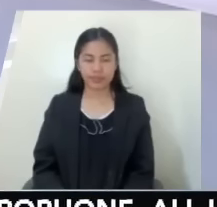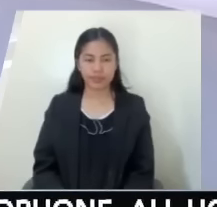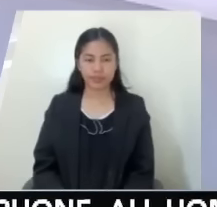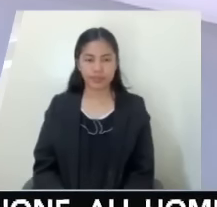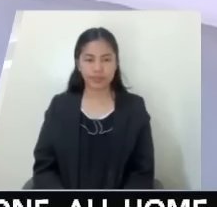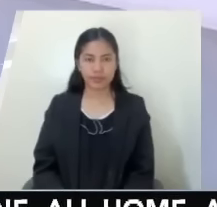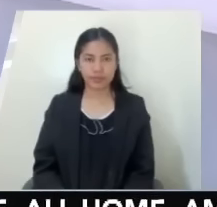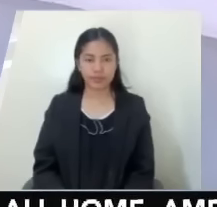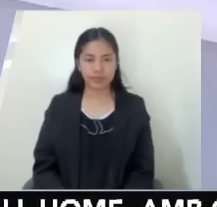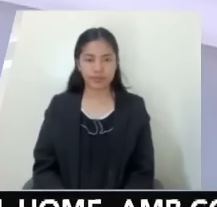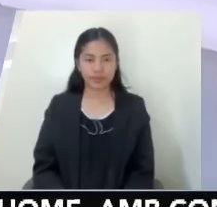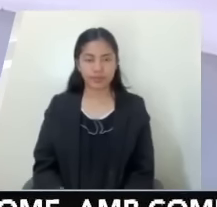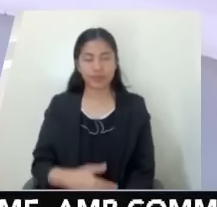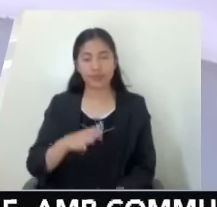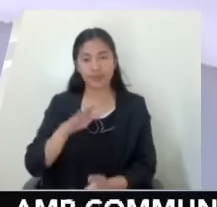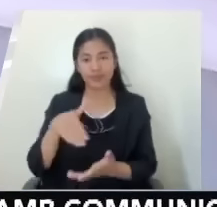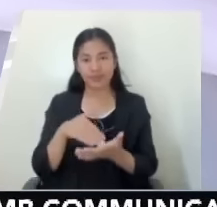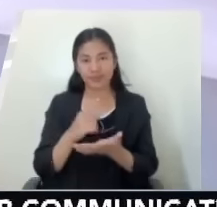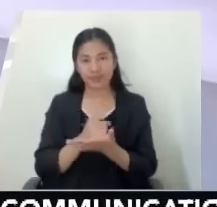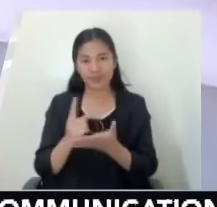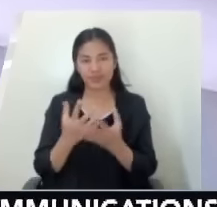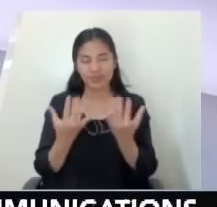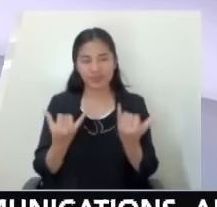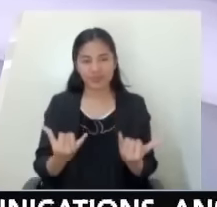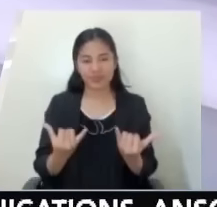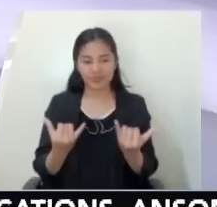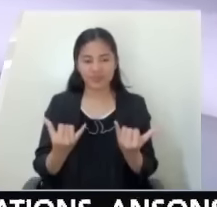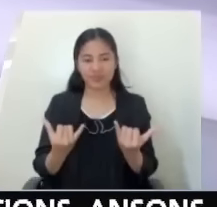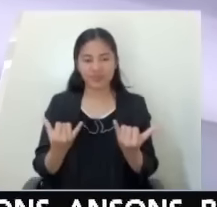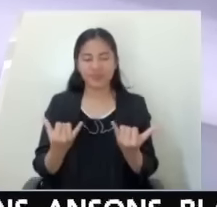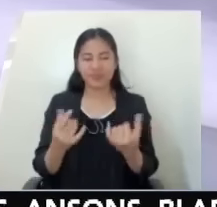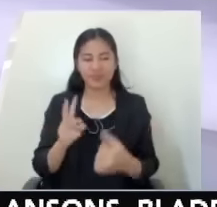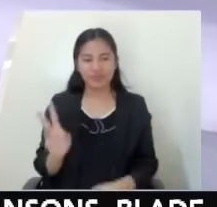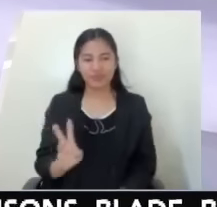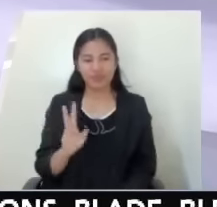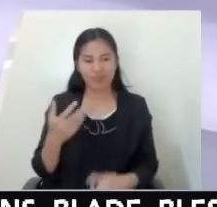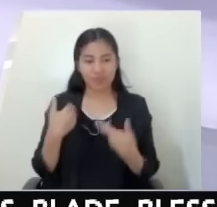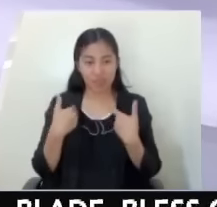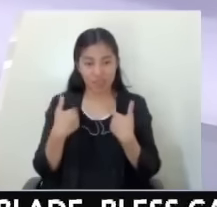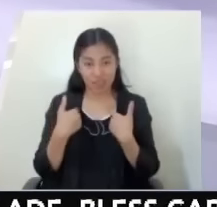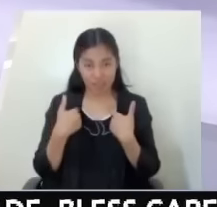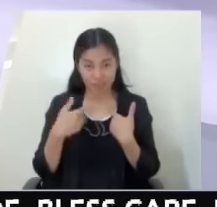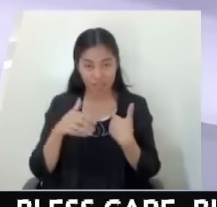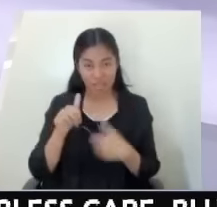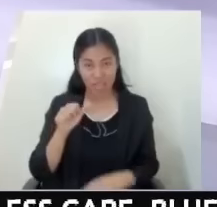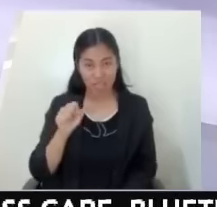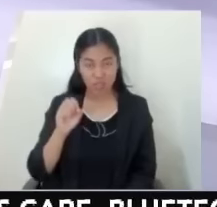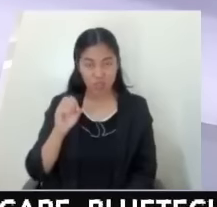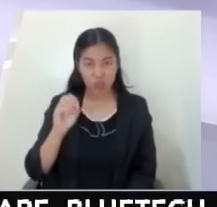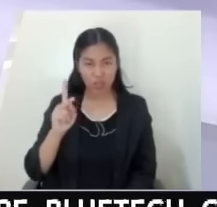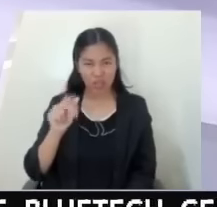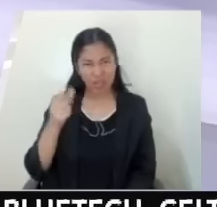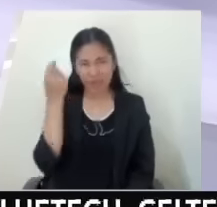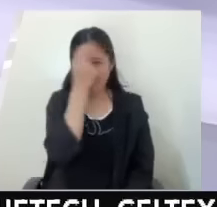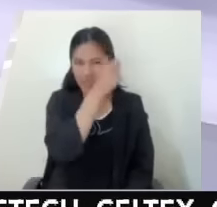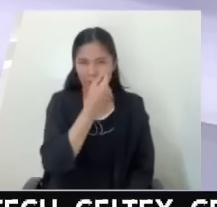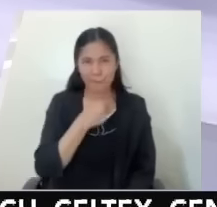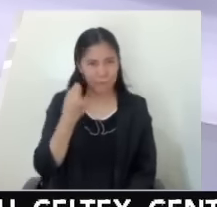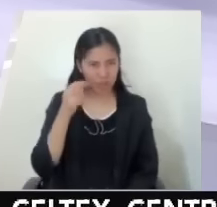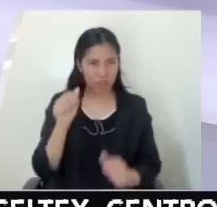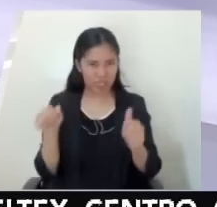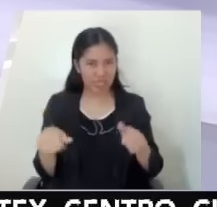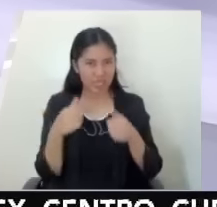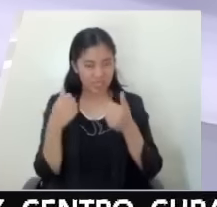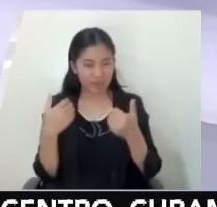Midweek na mga mare at pare, may Ahsoka entry ka na ba? Kung wala pa, pwede pang humabol, gaya ni